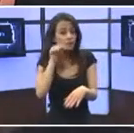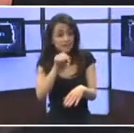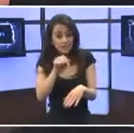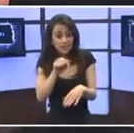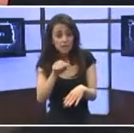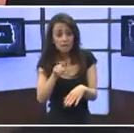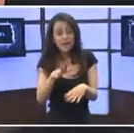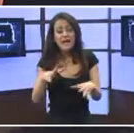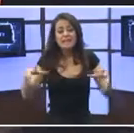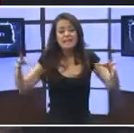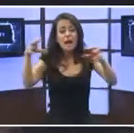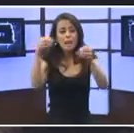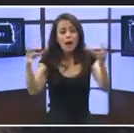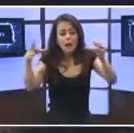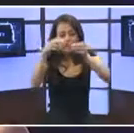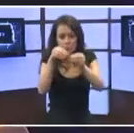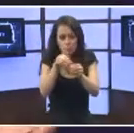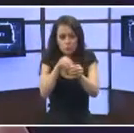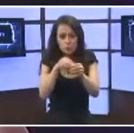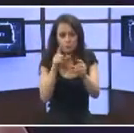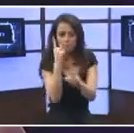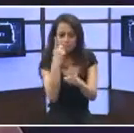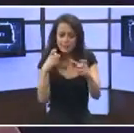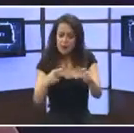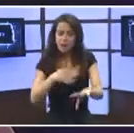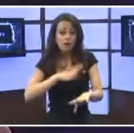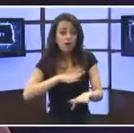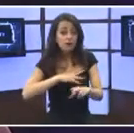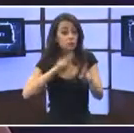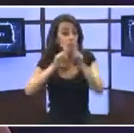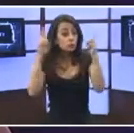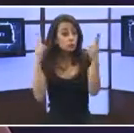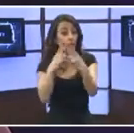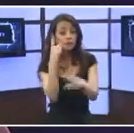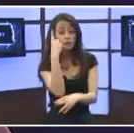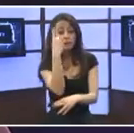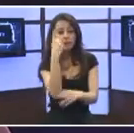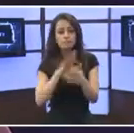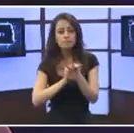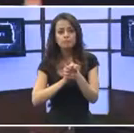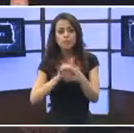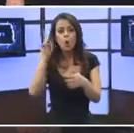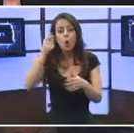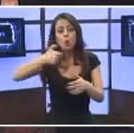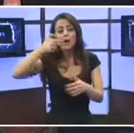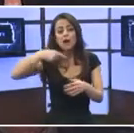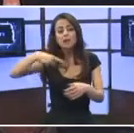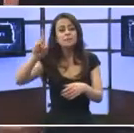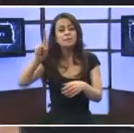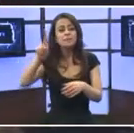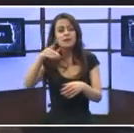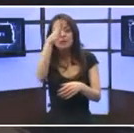yok. Zaten Engelliler Sarayı da Türkiye'de ve Avrupa'da tek yer evet, değil 20, mi? 16.500 metrekare kapalı alanı